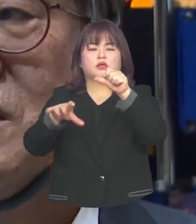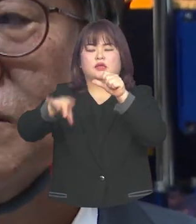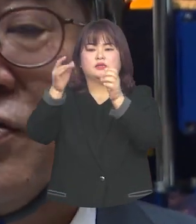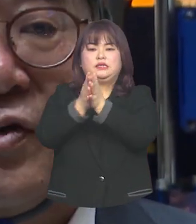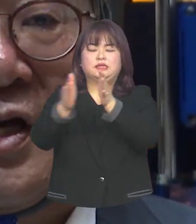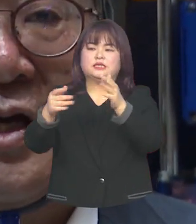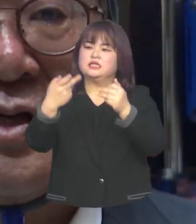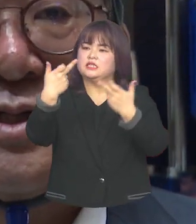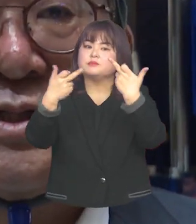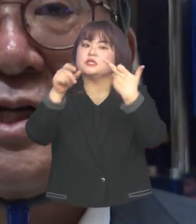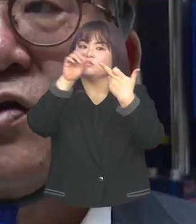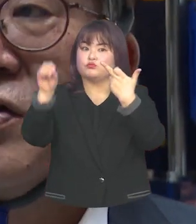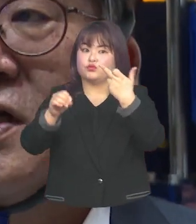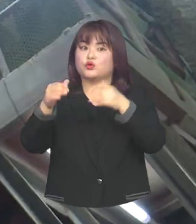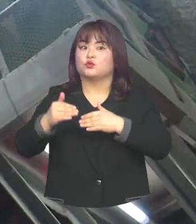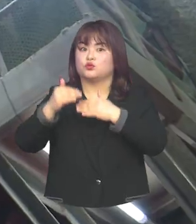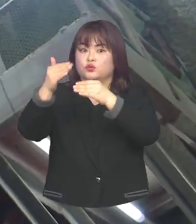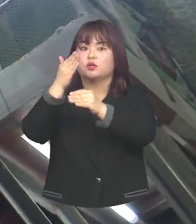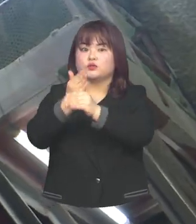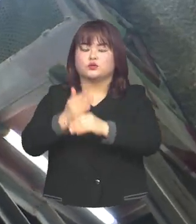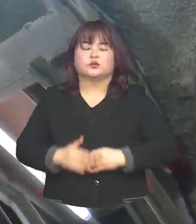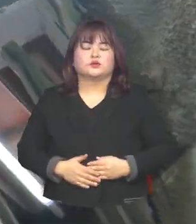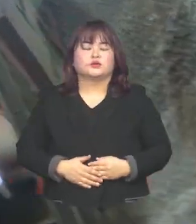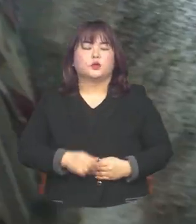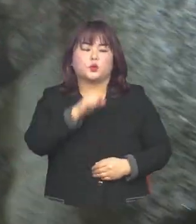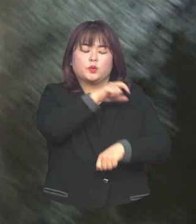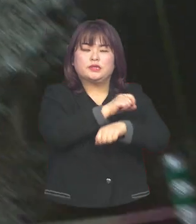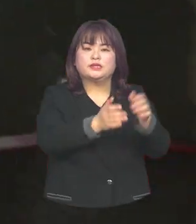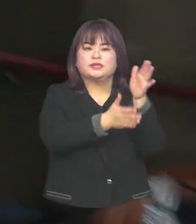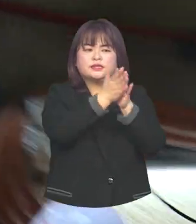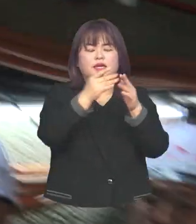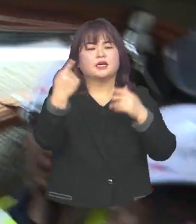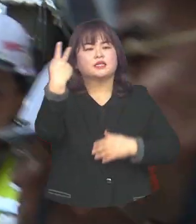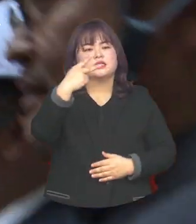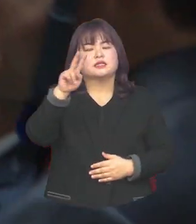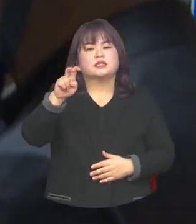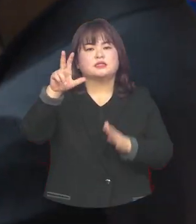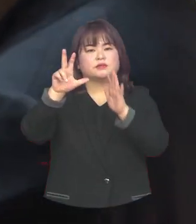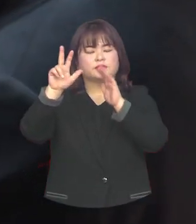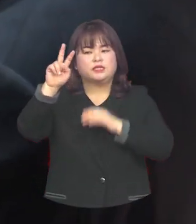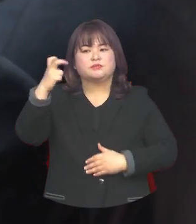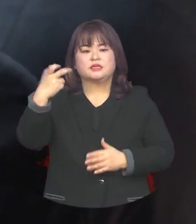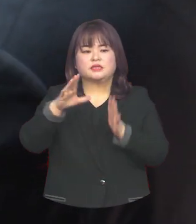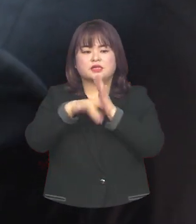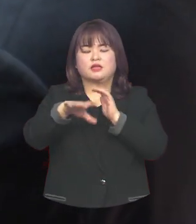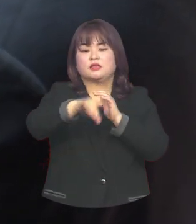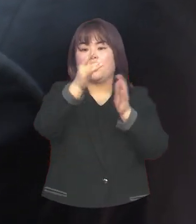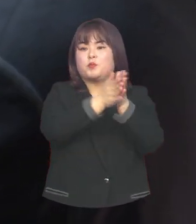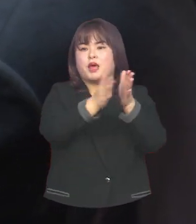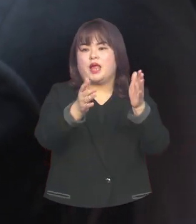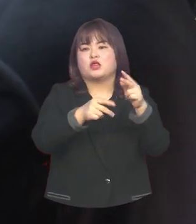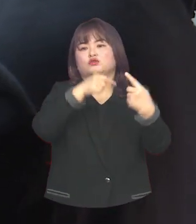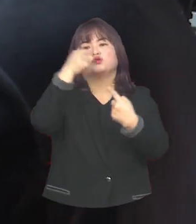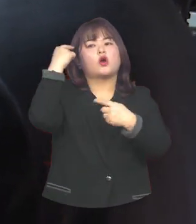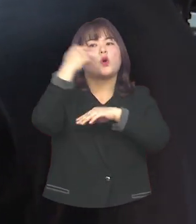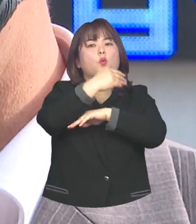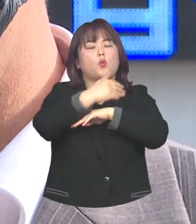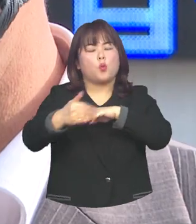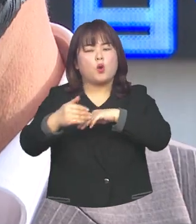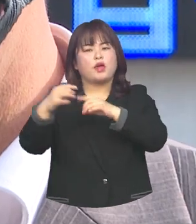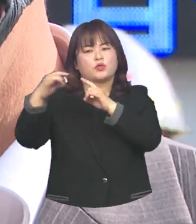착공해 현재 17% 진행됐습니다. 이 시장은 오는 2027년 상반기 첫 팹 가동을